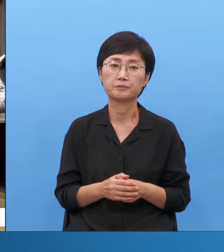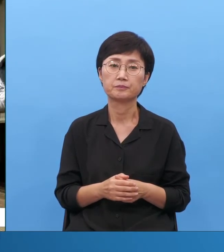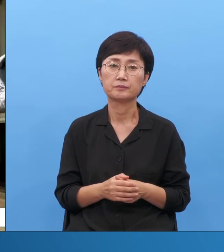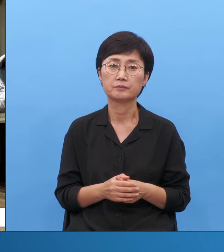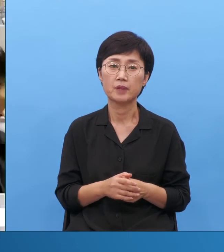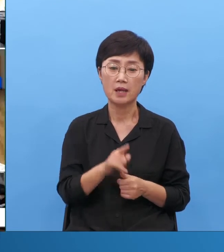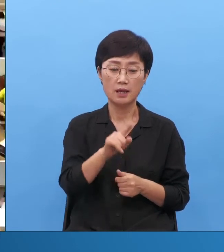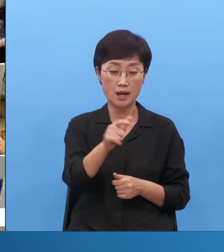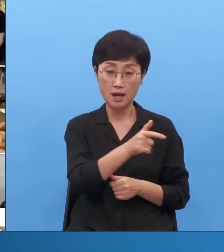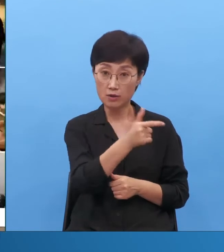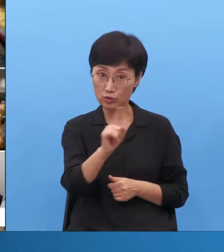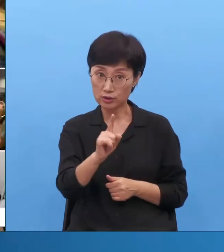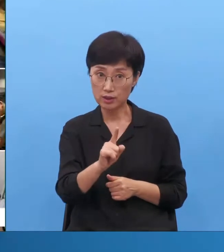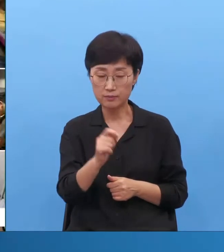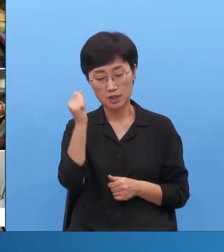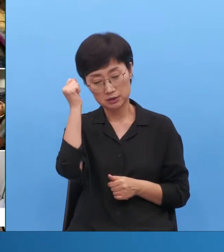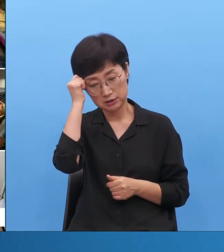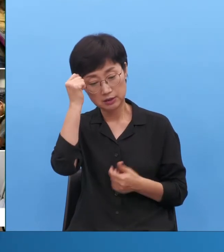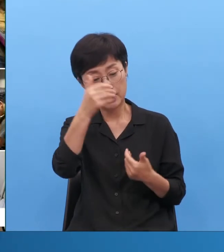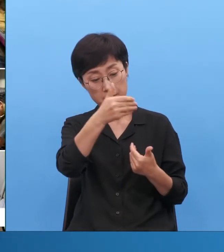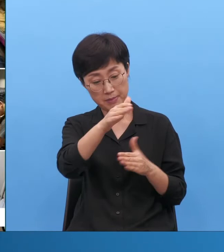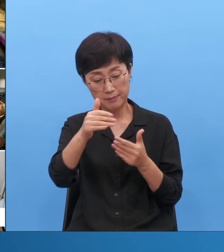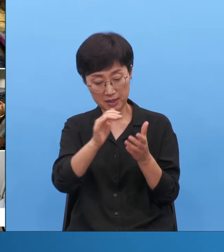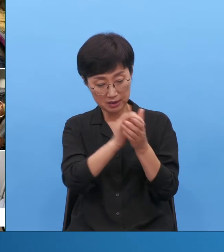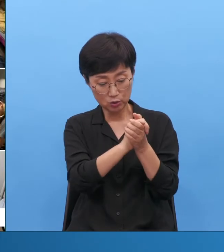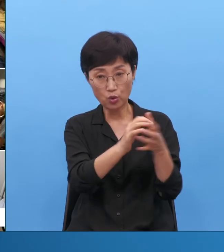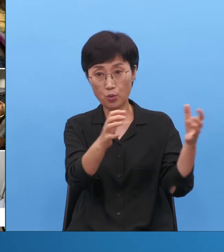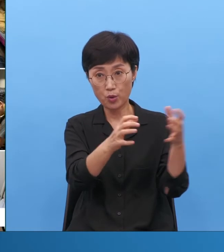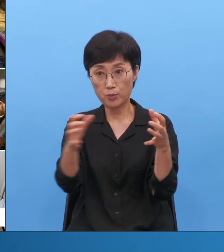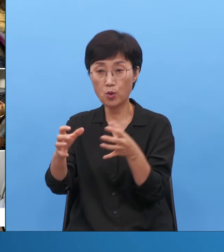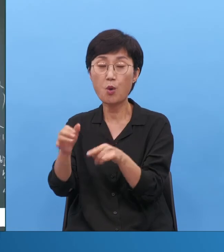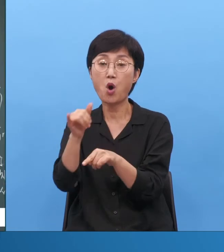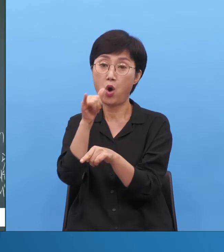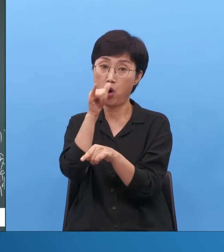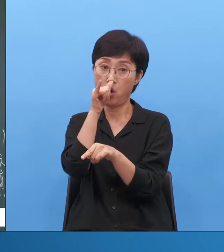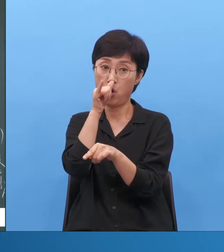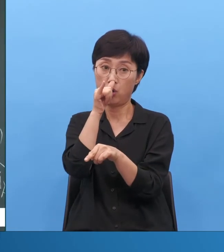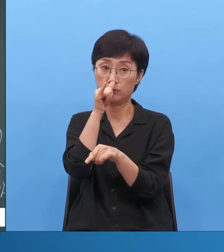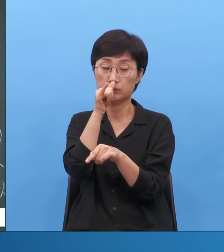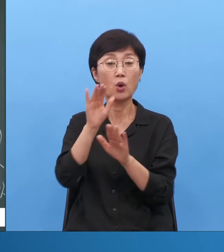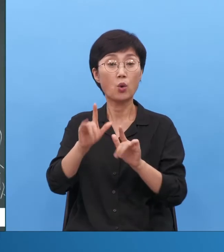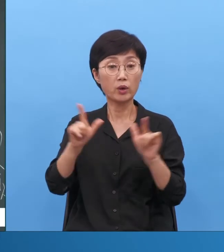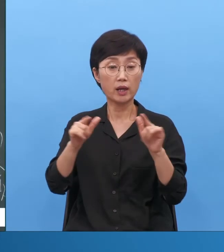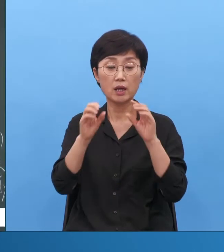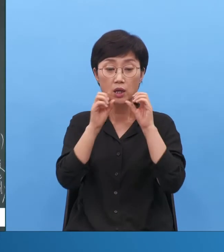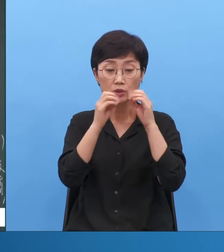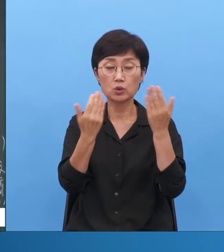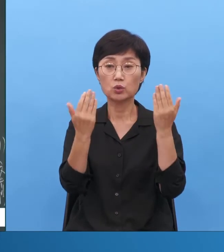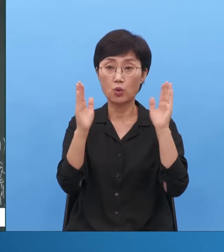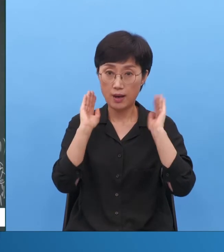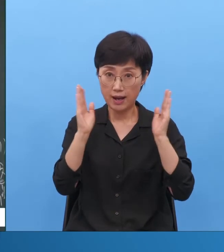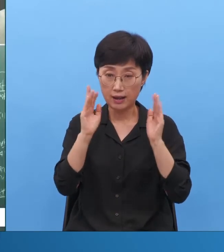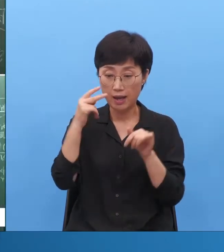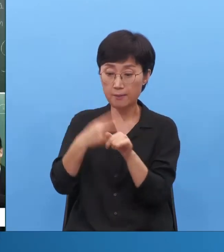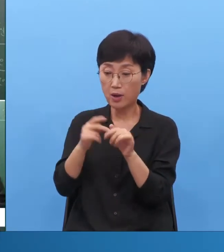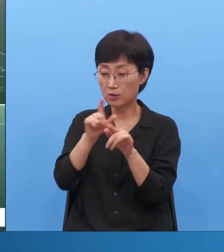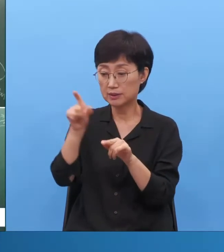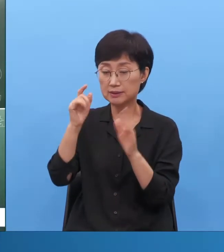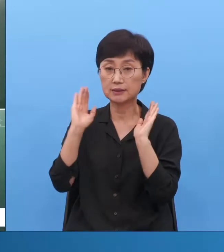RTS의 하루는 기숙사 방별 기도회로 시작됩니다. 이번 학기엔 전도학과 바울신학 등